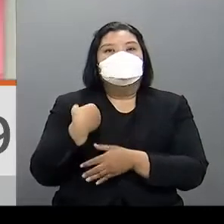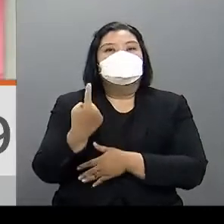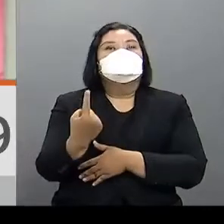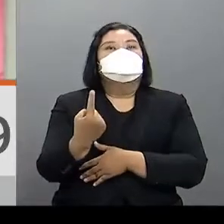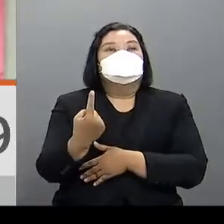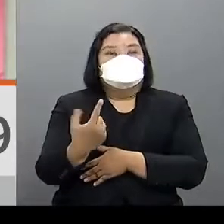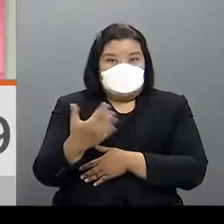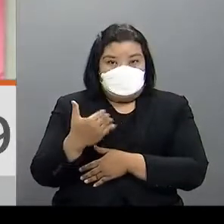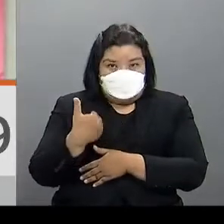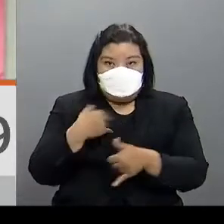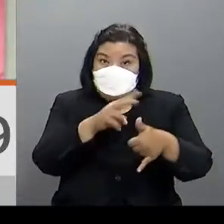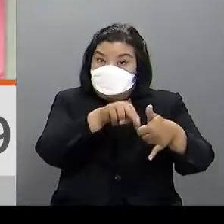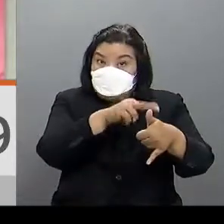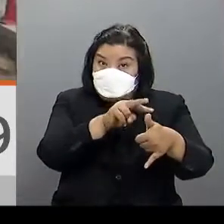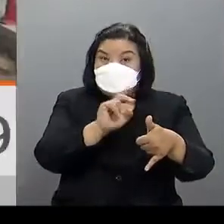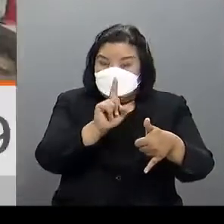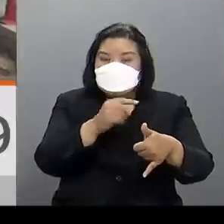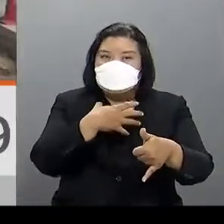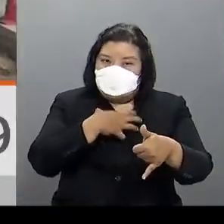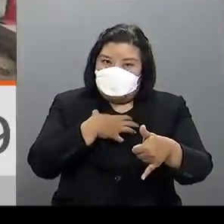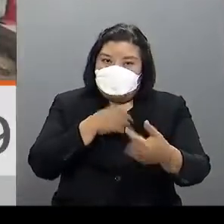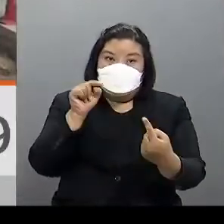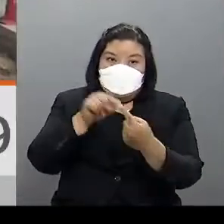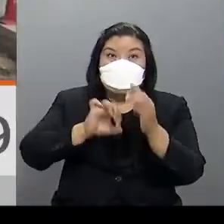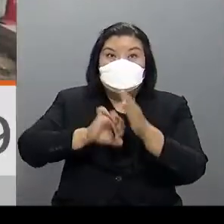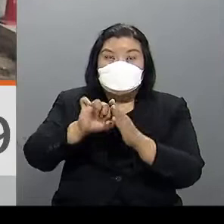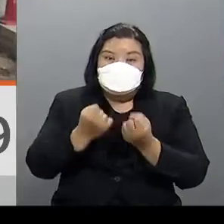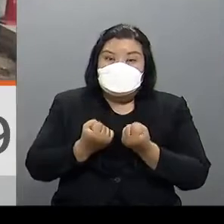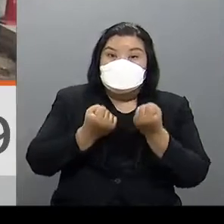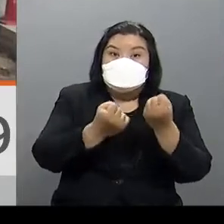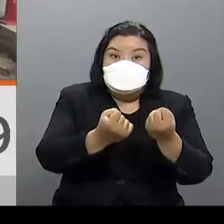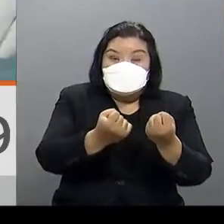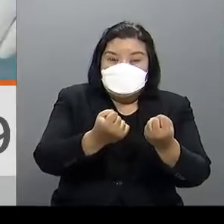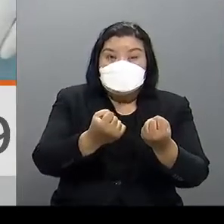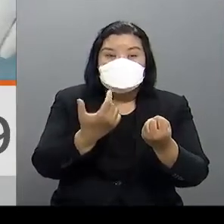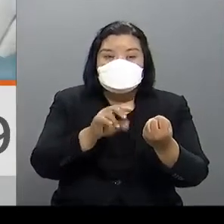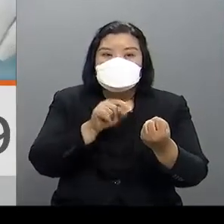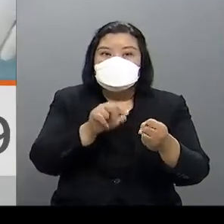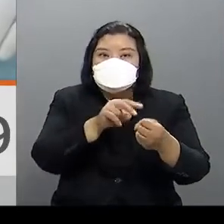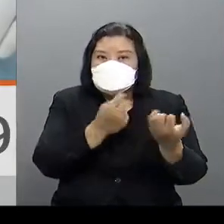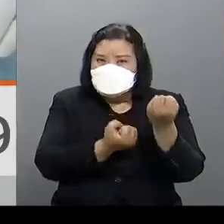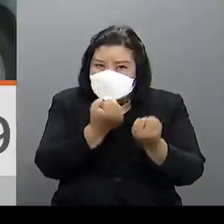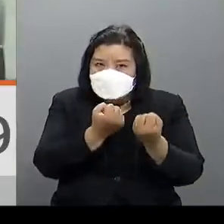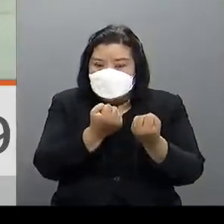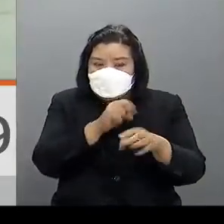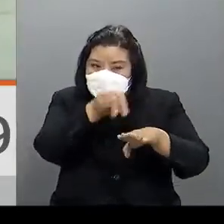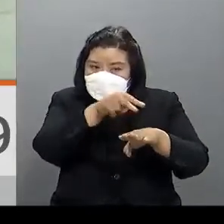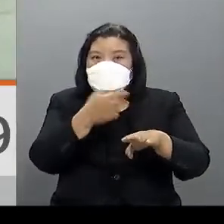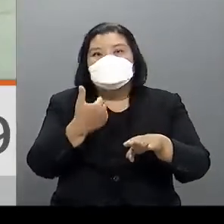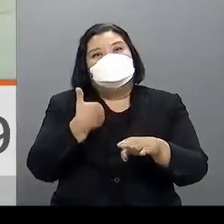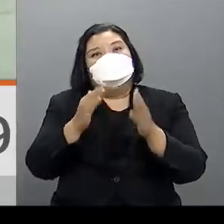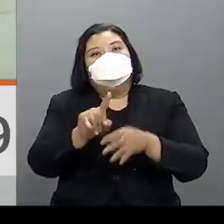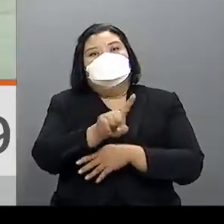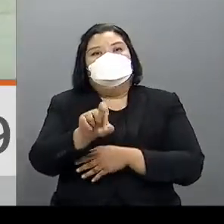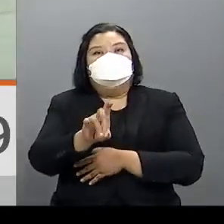ดกรองผู้ที่เดินทางเข้ามาในจังหวัดเชียงใหม่ที่ด่านอำเภอสารพีได้ตรวจพนักงานขับรถบรรทุก178คนพบมีผล